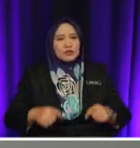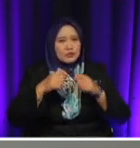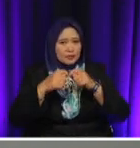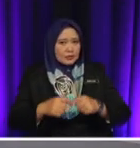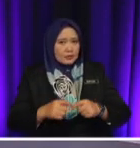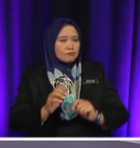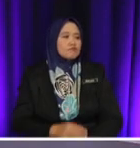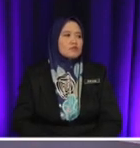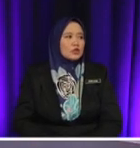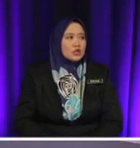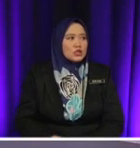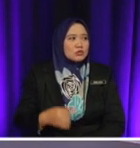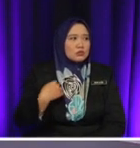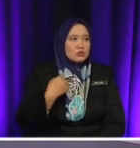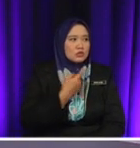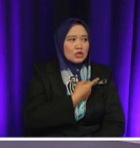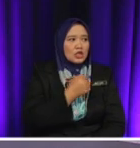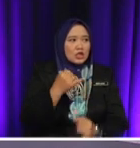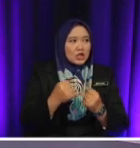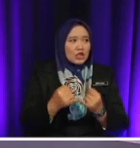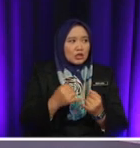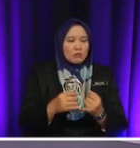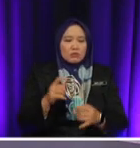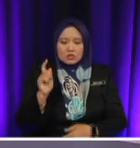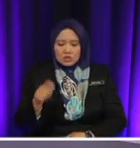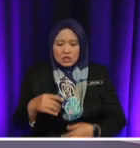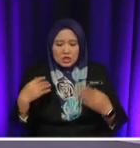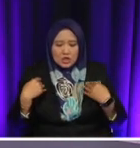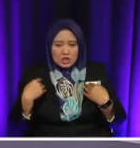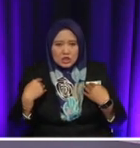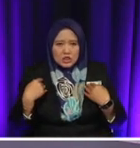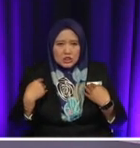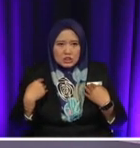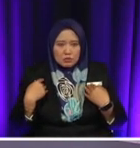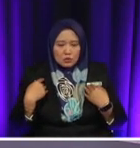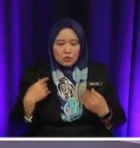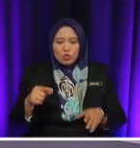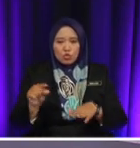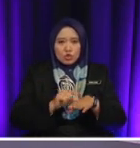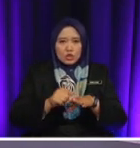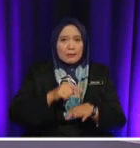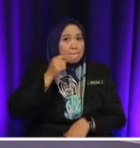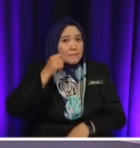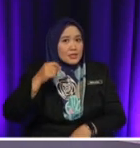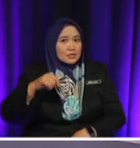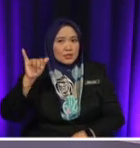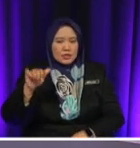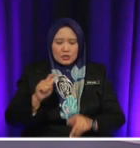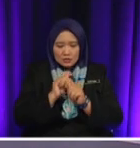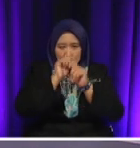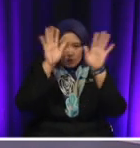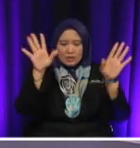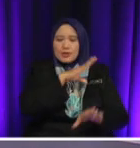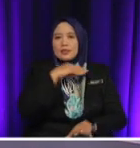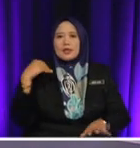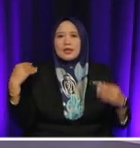terang okey dan pastikan dilabel untuk mendapatkan markah okey so kita tengok